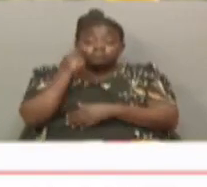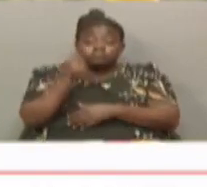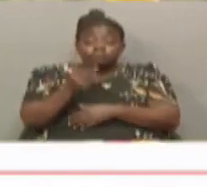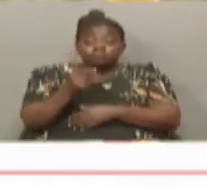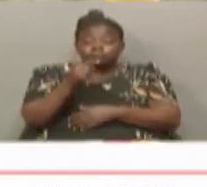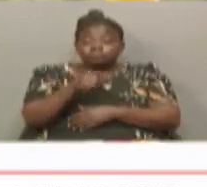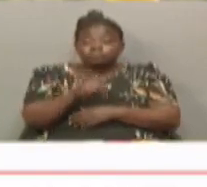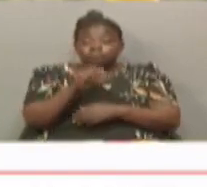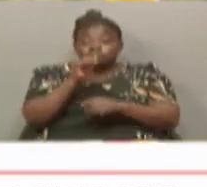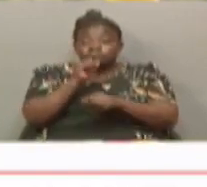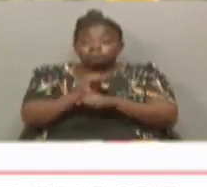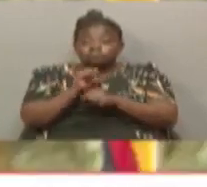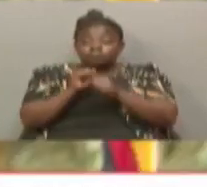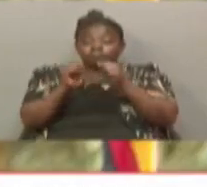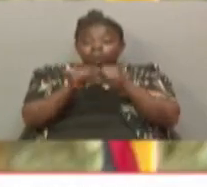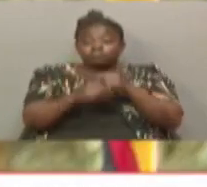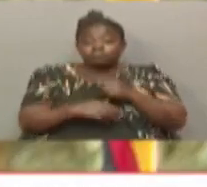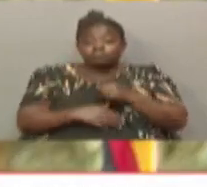ezitakwatagana na science bulungi